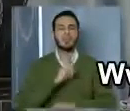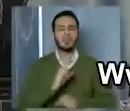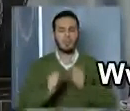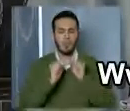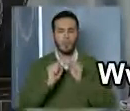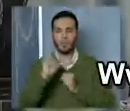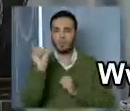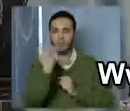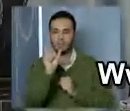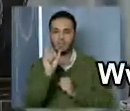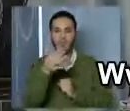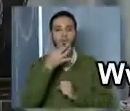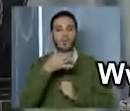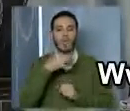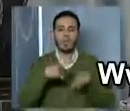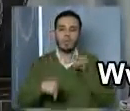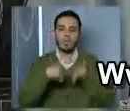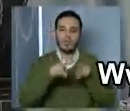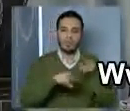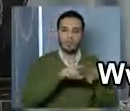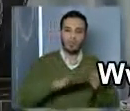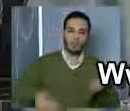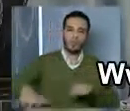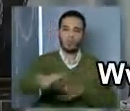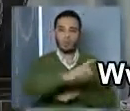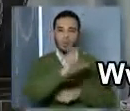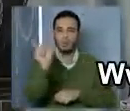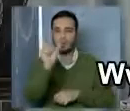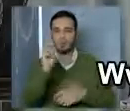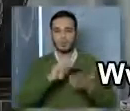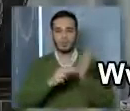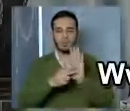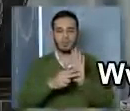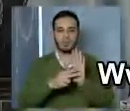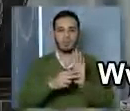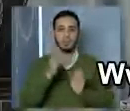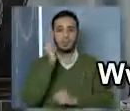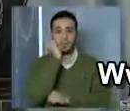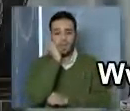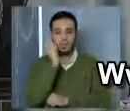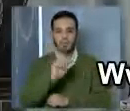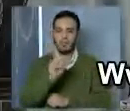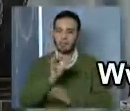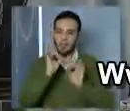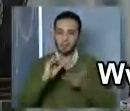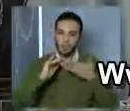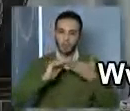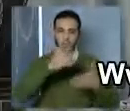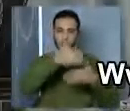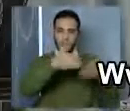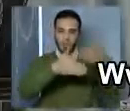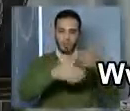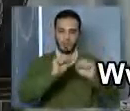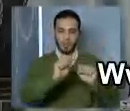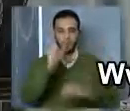من المسلمين في حين يتحمله كل مسلم يتوقع منه أن يكون أولى بإبراهيم عليه السلام